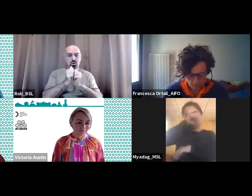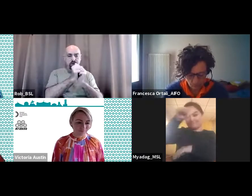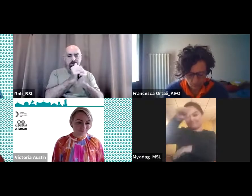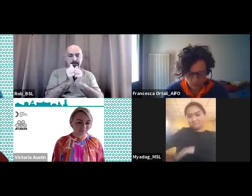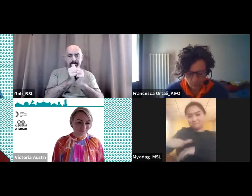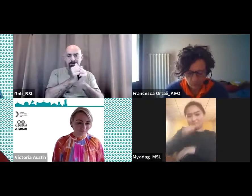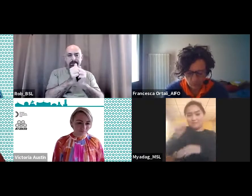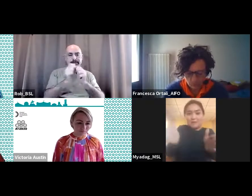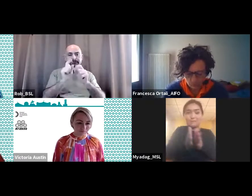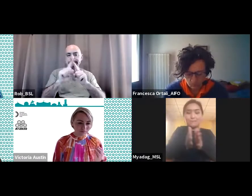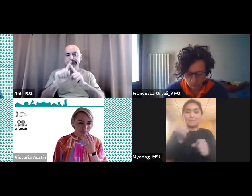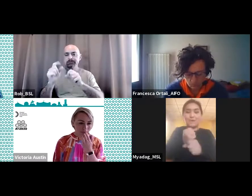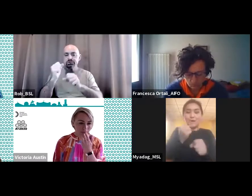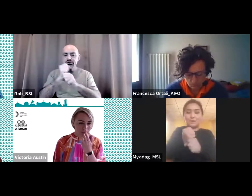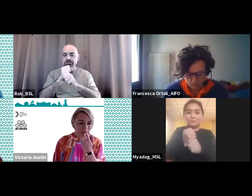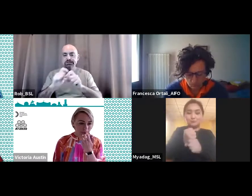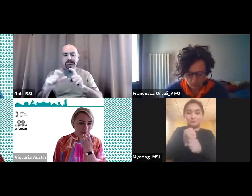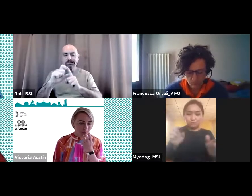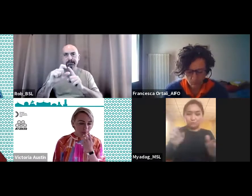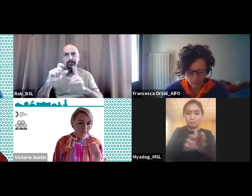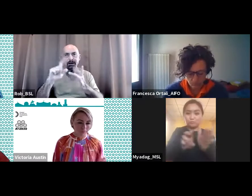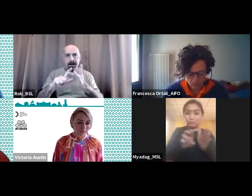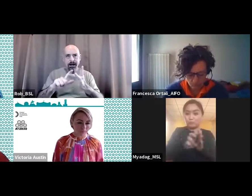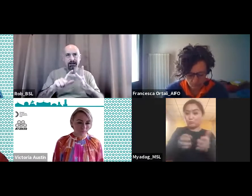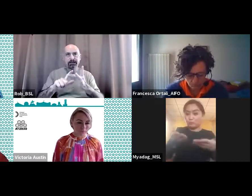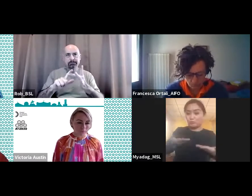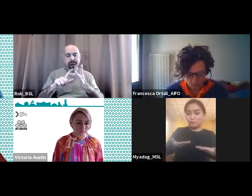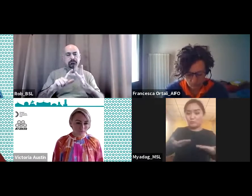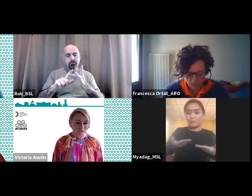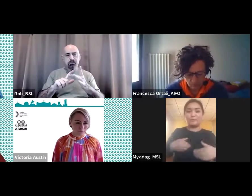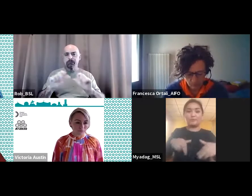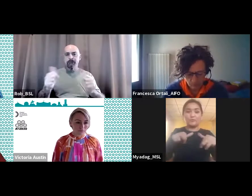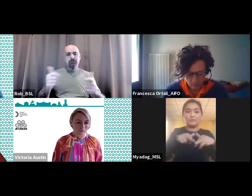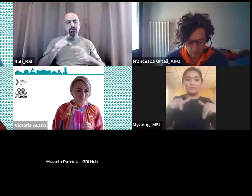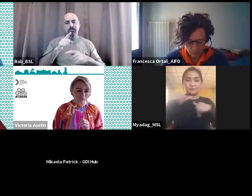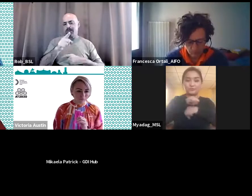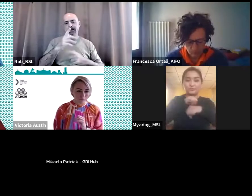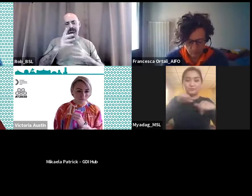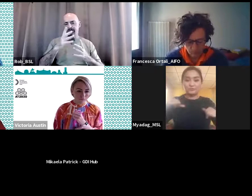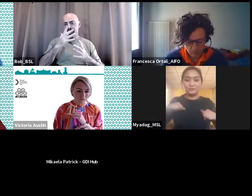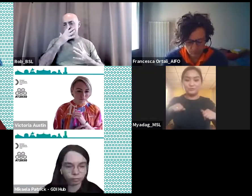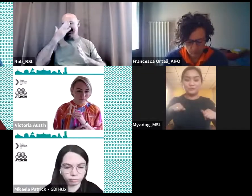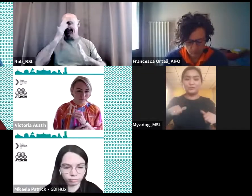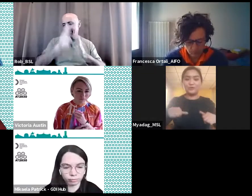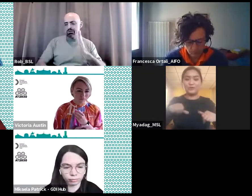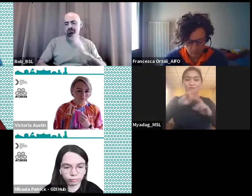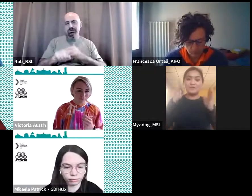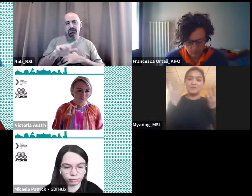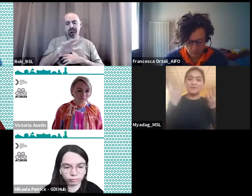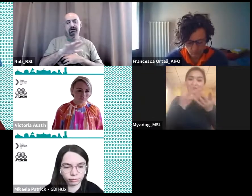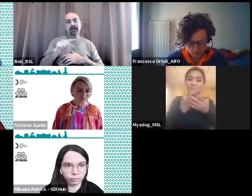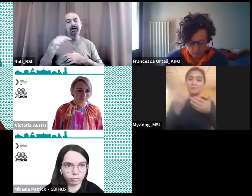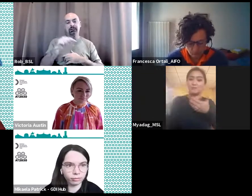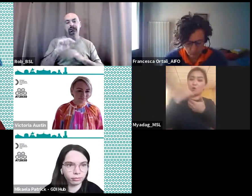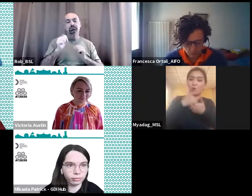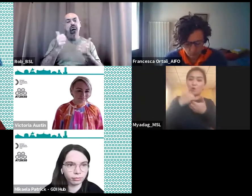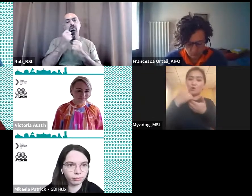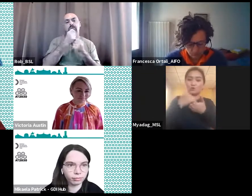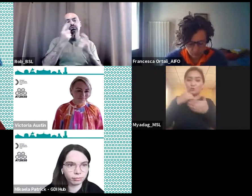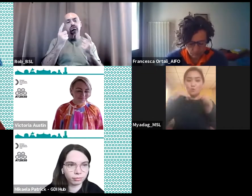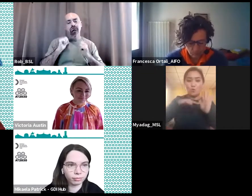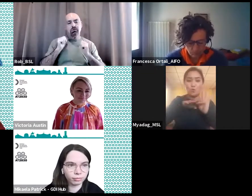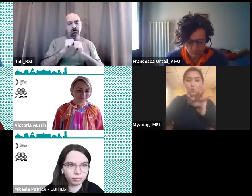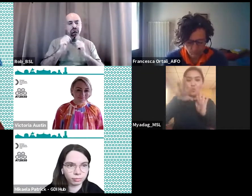болцоо олдсон. За хөгжимшилтэй иргэдийн нийгмийн оролцоог бий болгоход зөвхөн одоо бүтээмжтэй орчноос